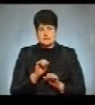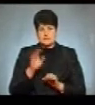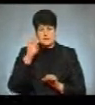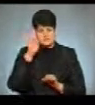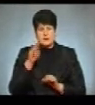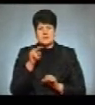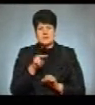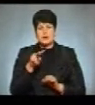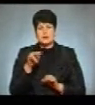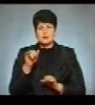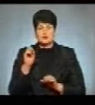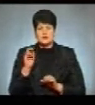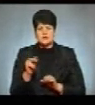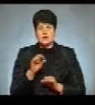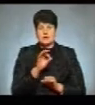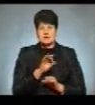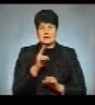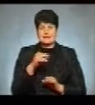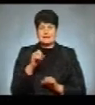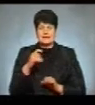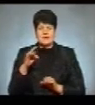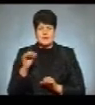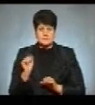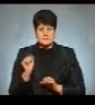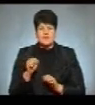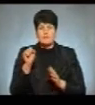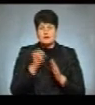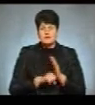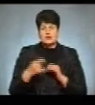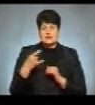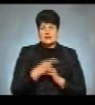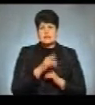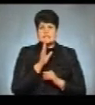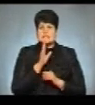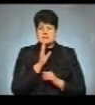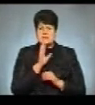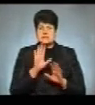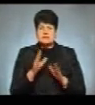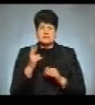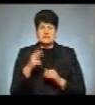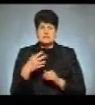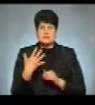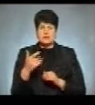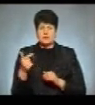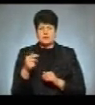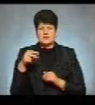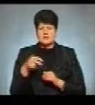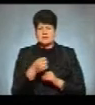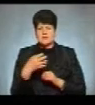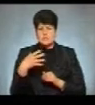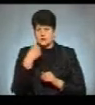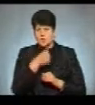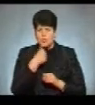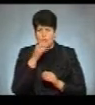Петра Лукача та Олександра Дегтяра. Вбивство таксистки Євгенії Курдупель сталося 25 грудня 2015